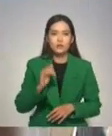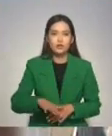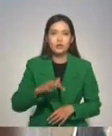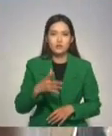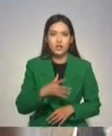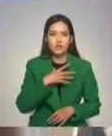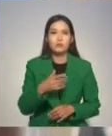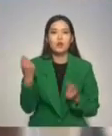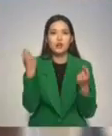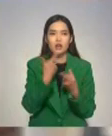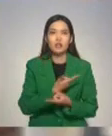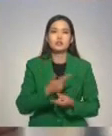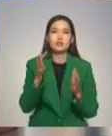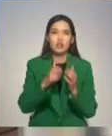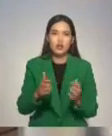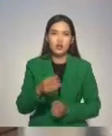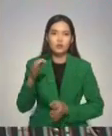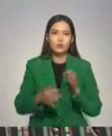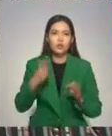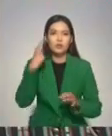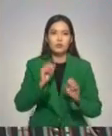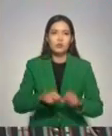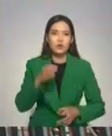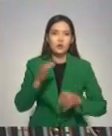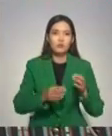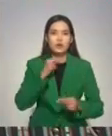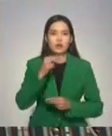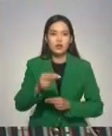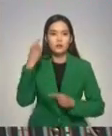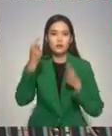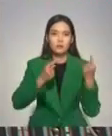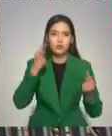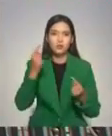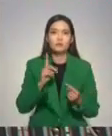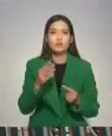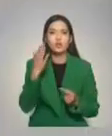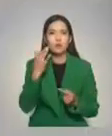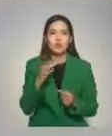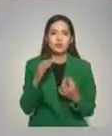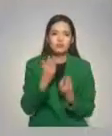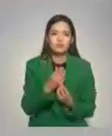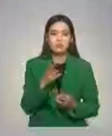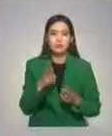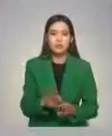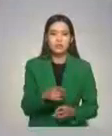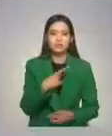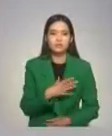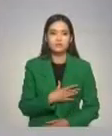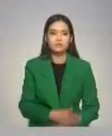тенге. Разъясняя приговор, судья сообщила о возможности осужденного обратиться к психологам, что слегка возмутило